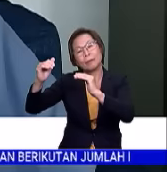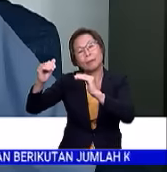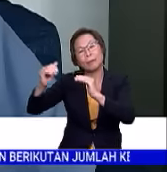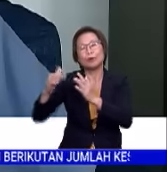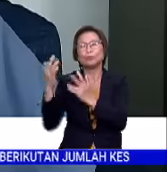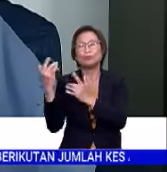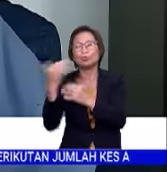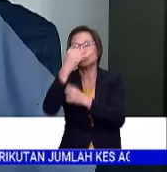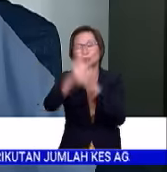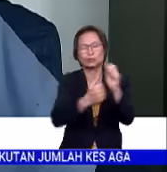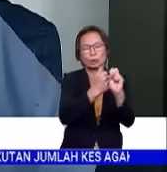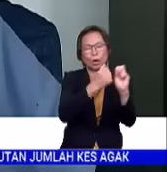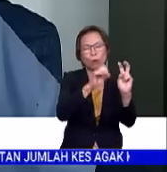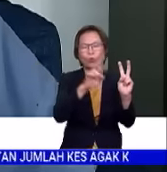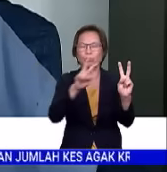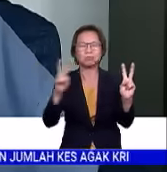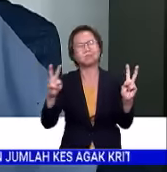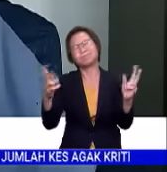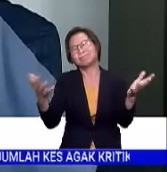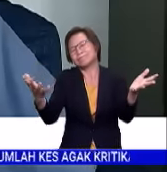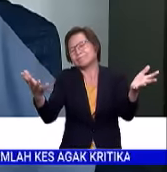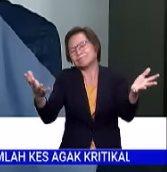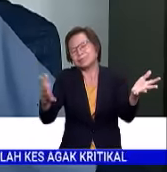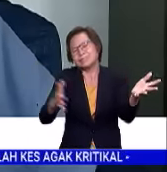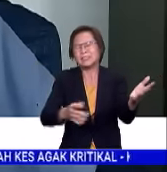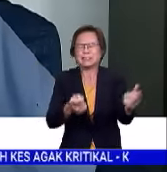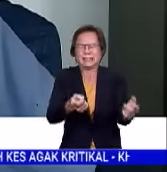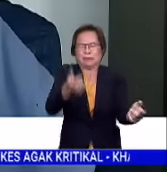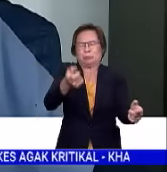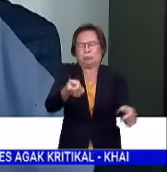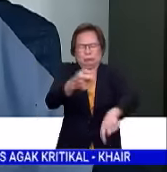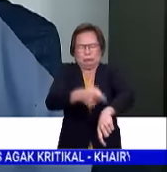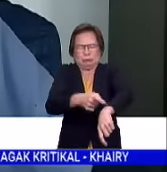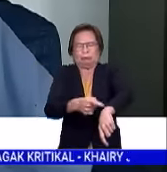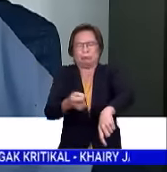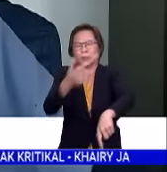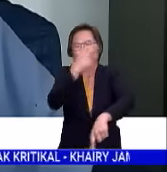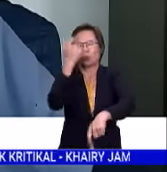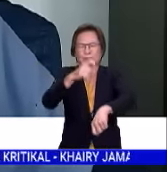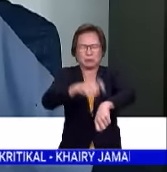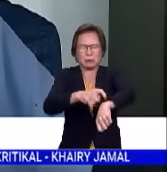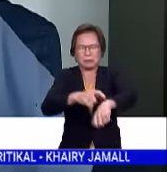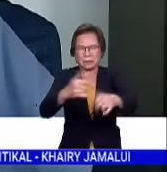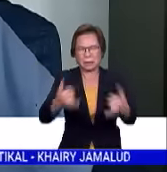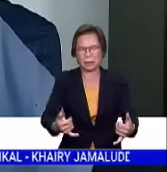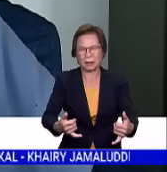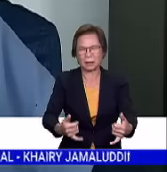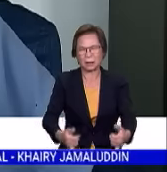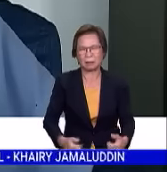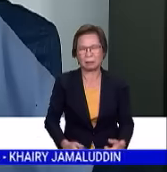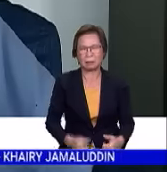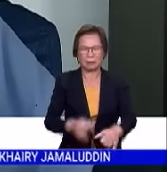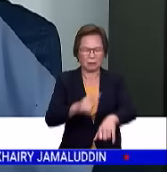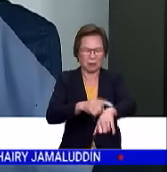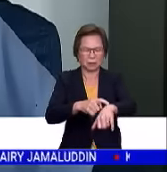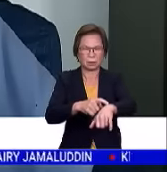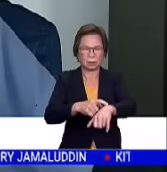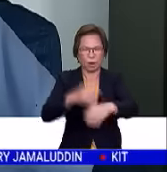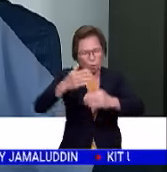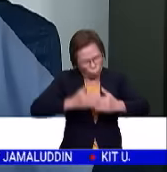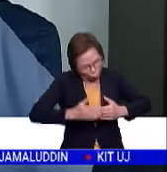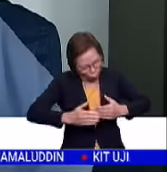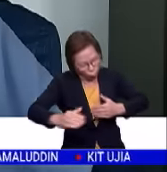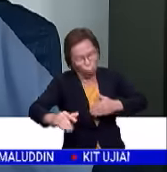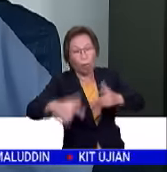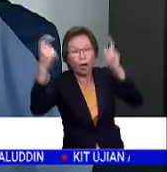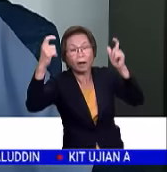Untuk menunggu tahun depan pun saya rasakan taklah lama manakala masa sekarang ni bergerak begitu pantas. Jadi